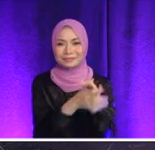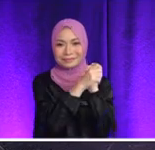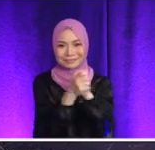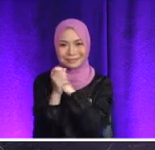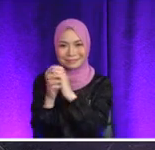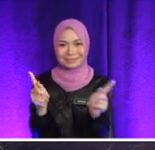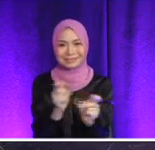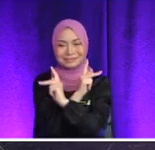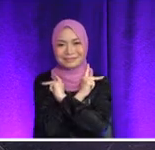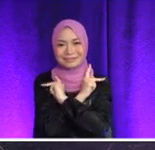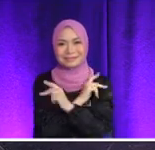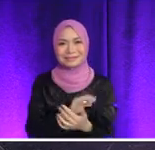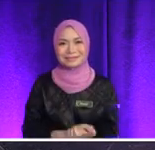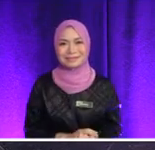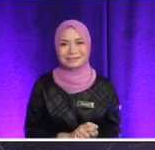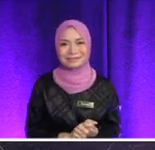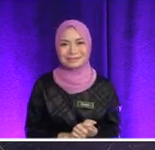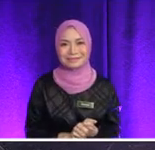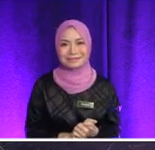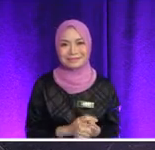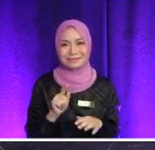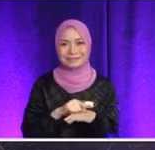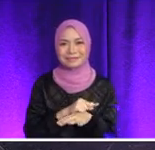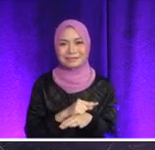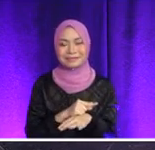Oke dengan menggunakan